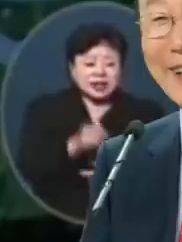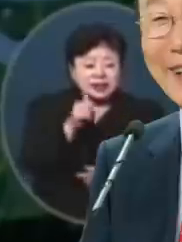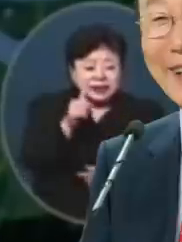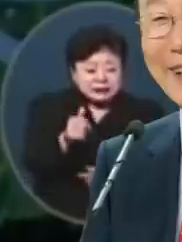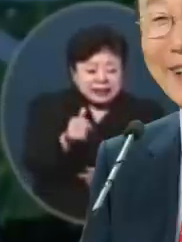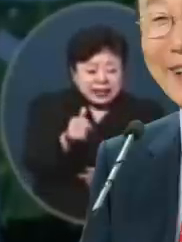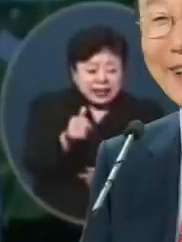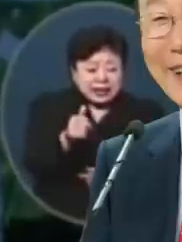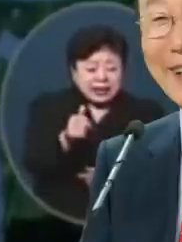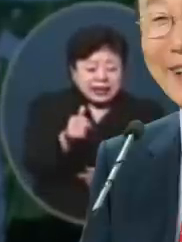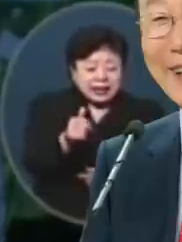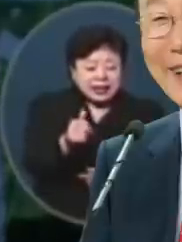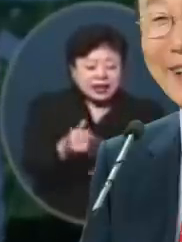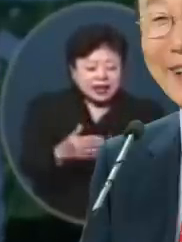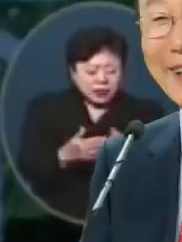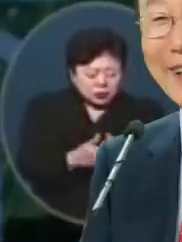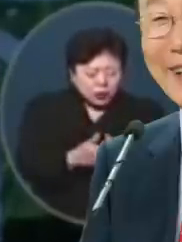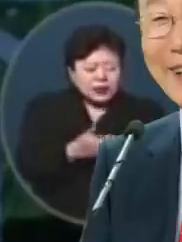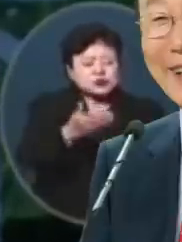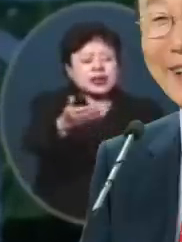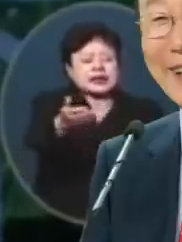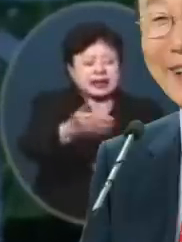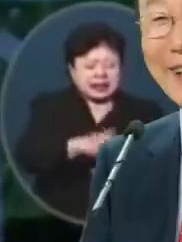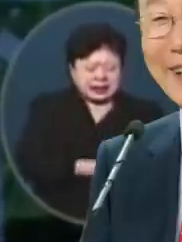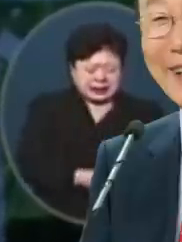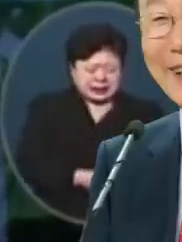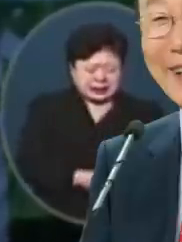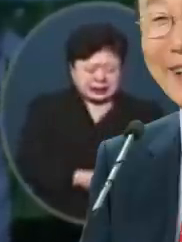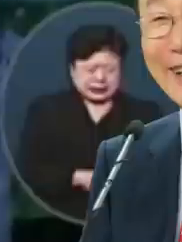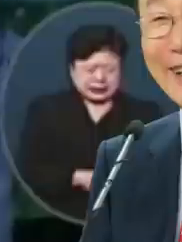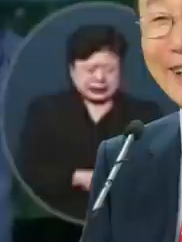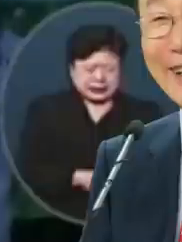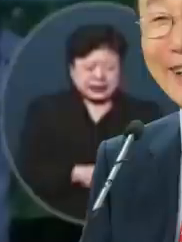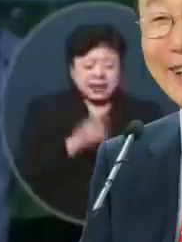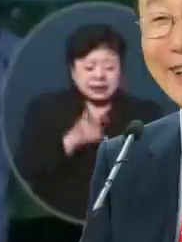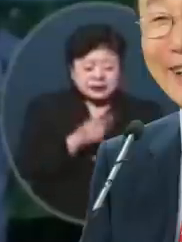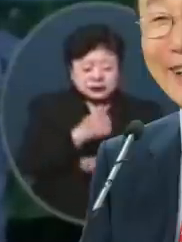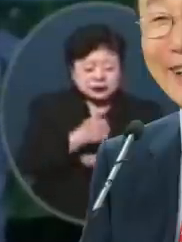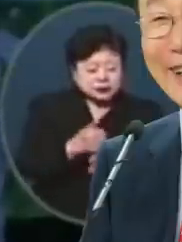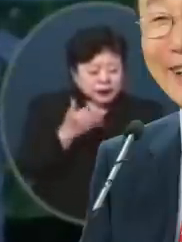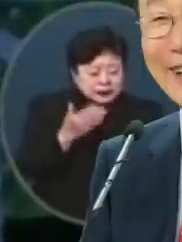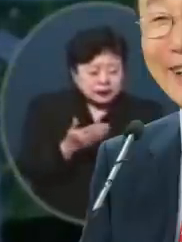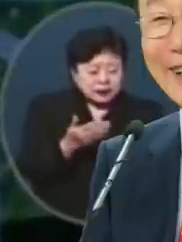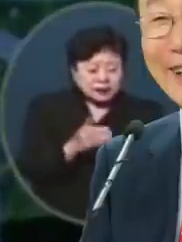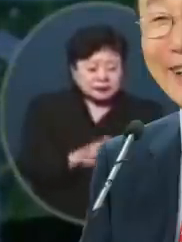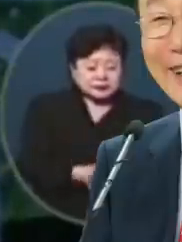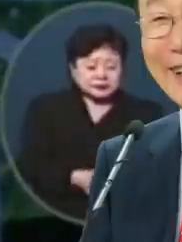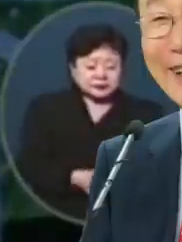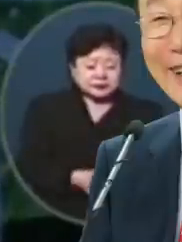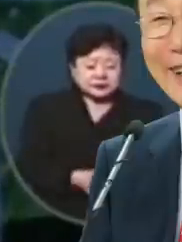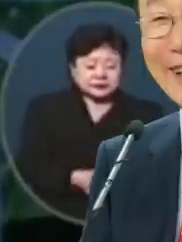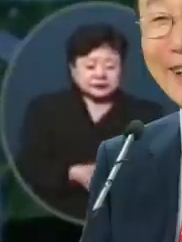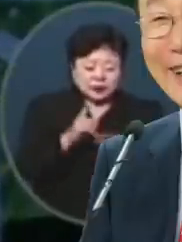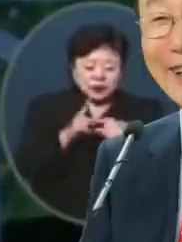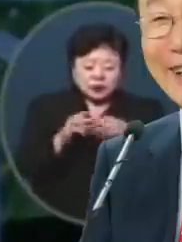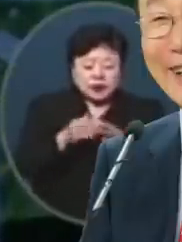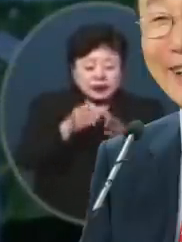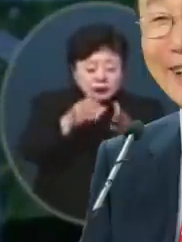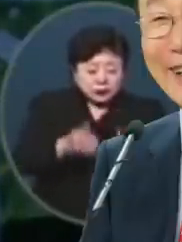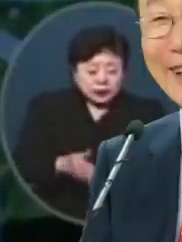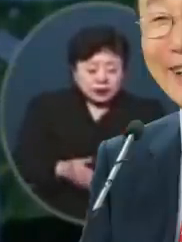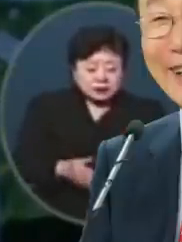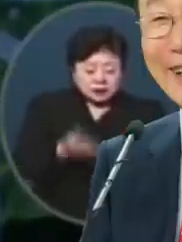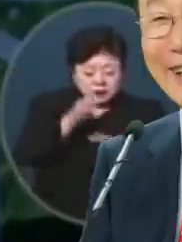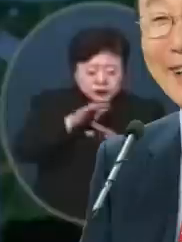남자에게 도움을 받아야 되는 것입니다. 예수 그리스도께서 교회를 통하여